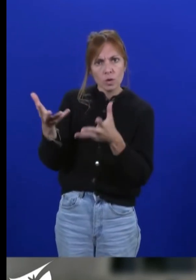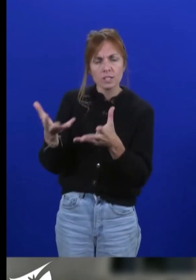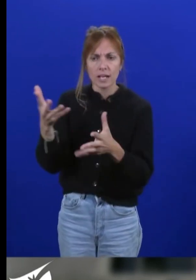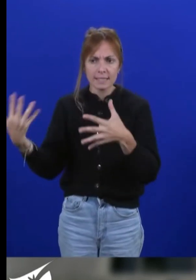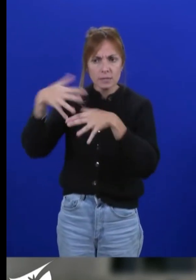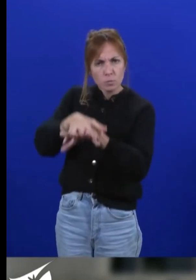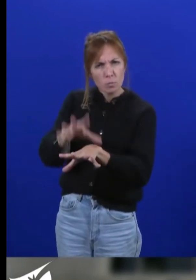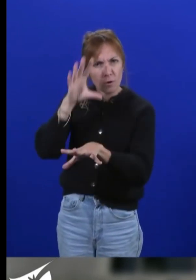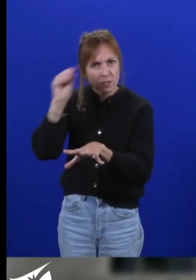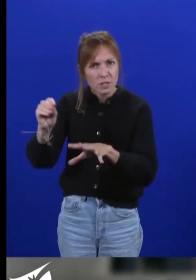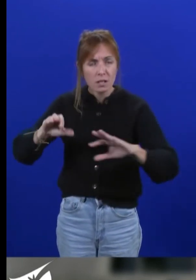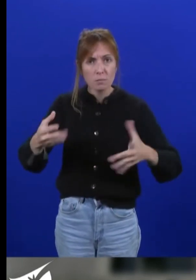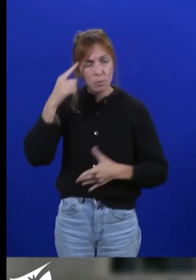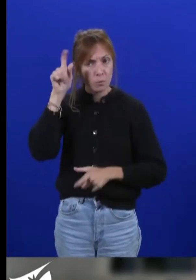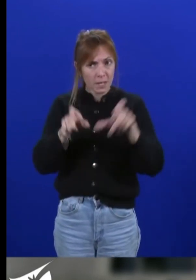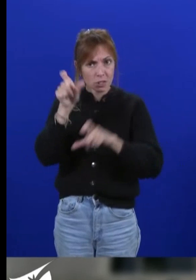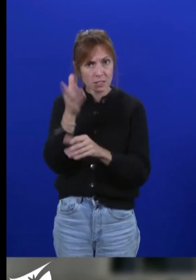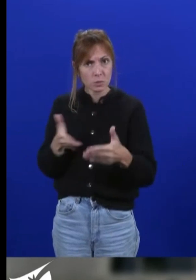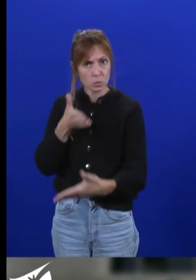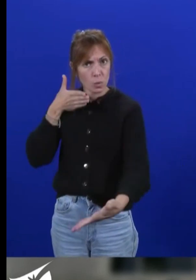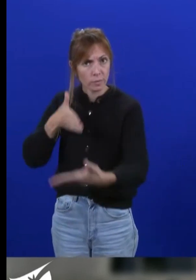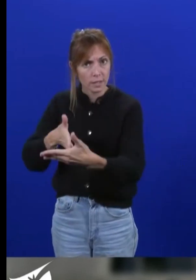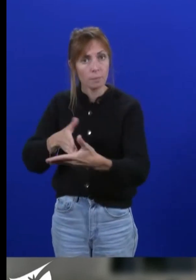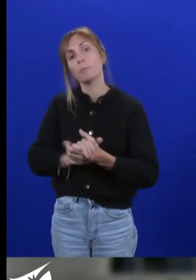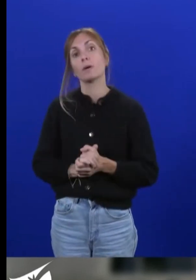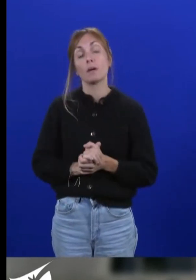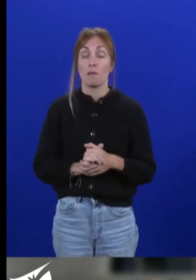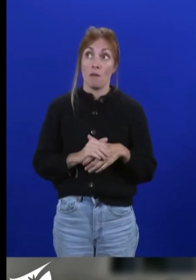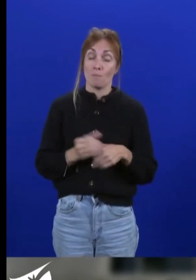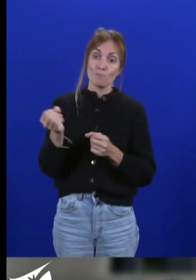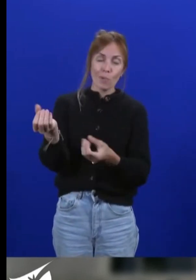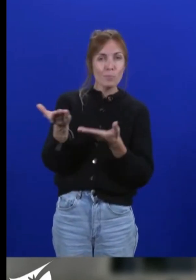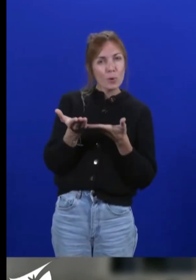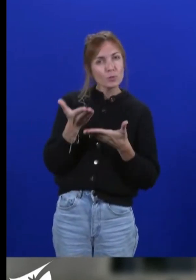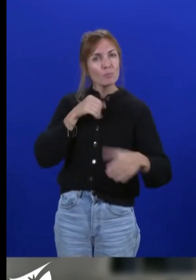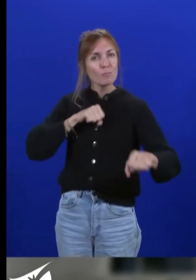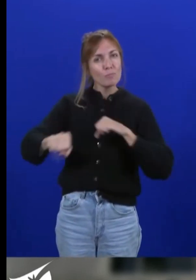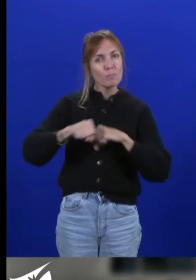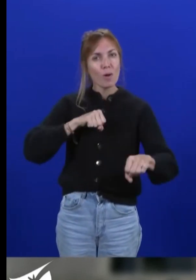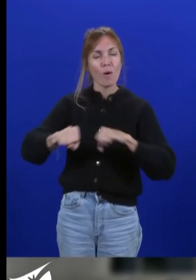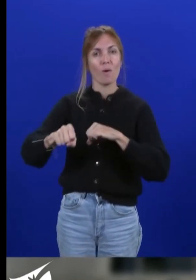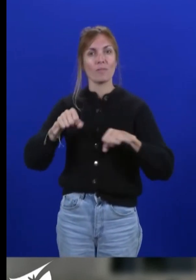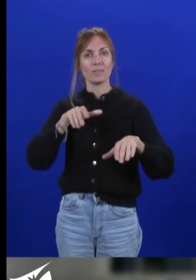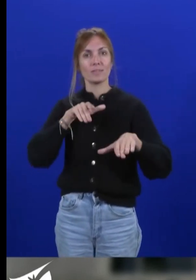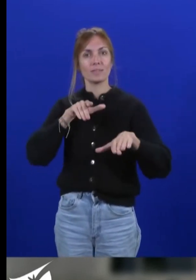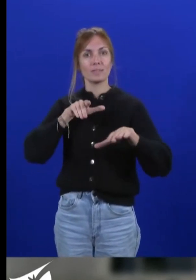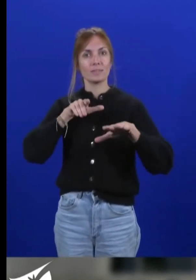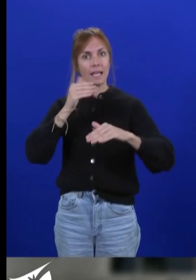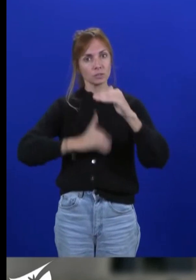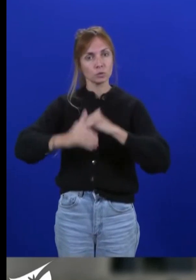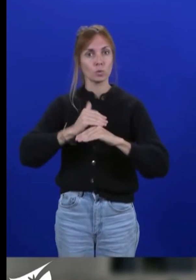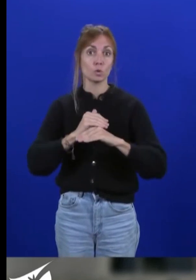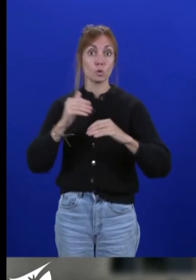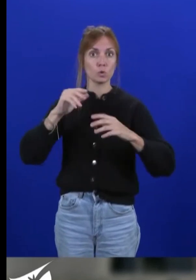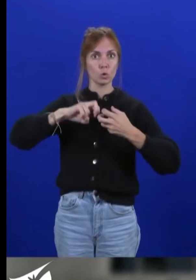professionnelle, notamment pour les personnes en situation de handicap, et propose un plan d'action RSE structuré. Dans